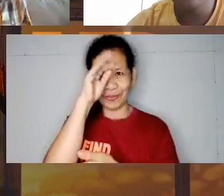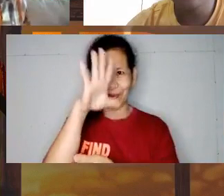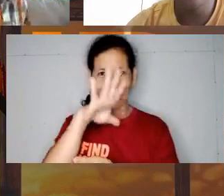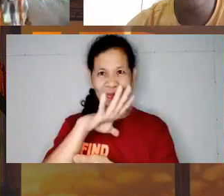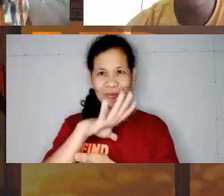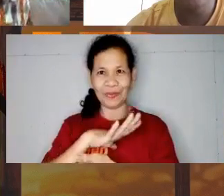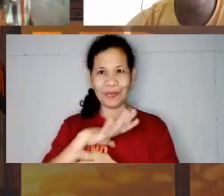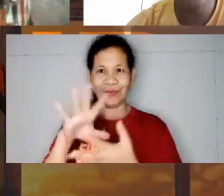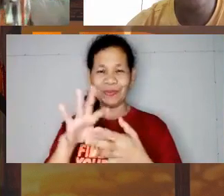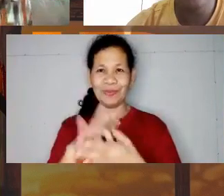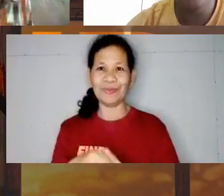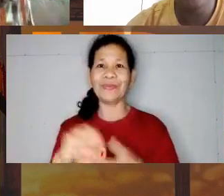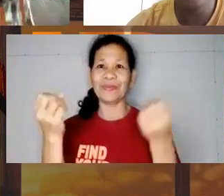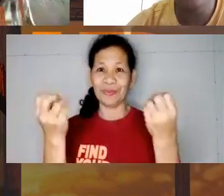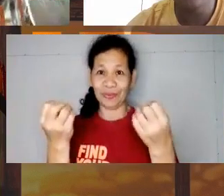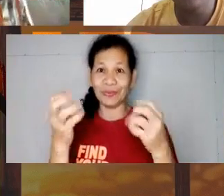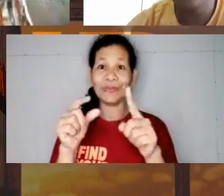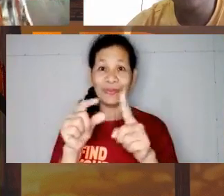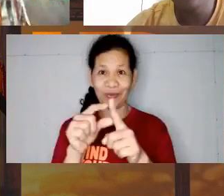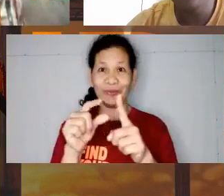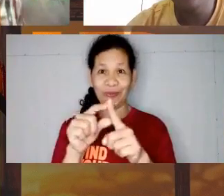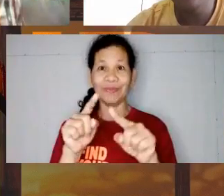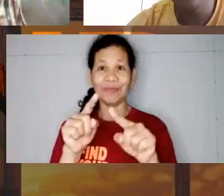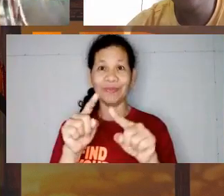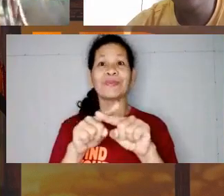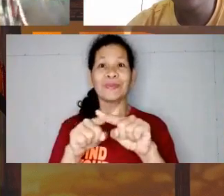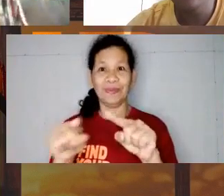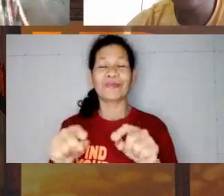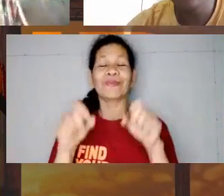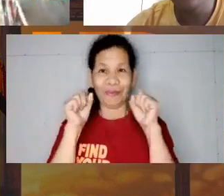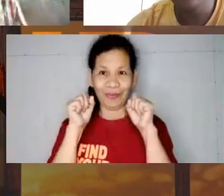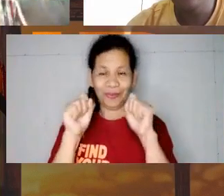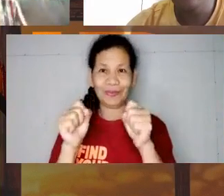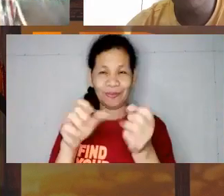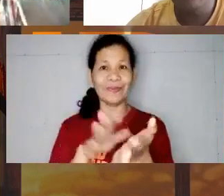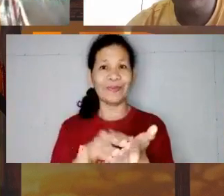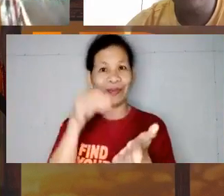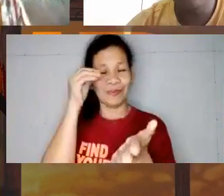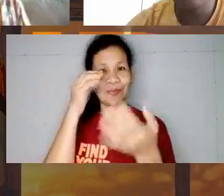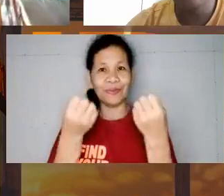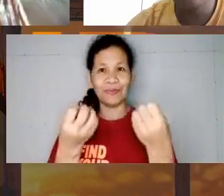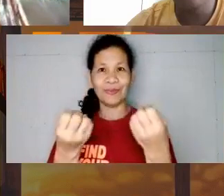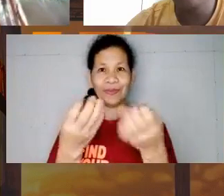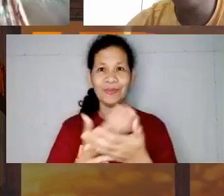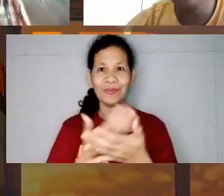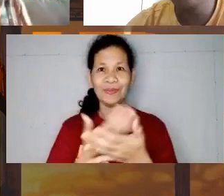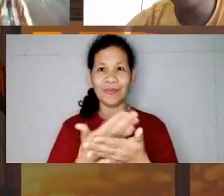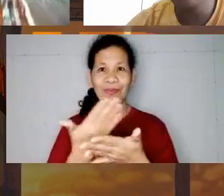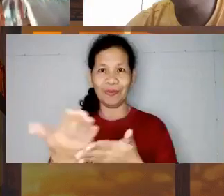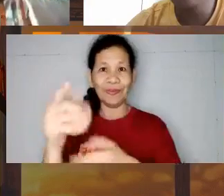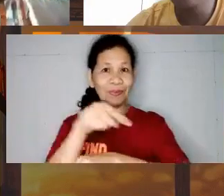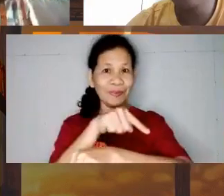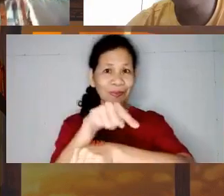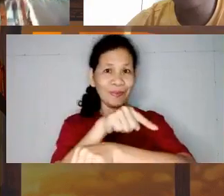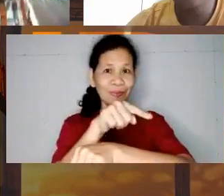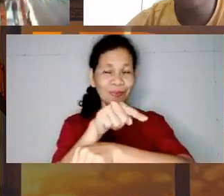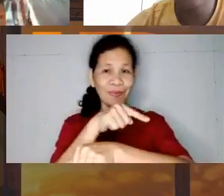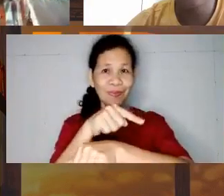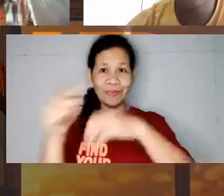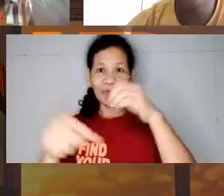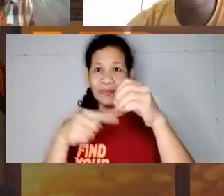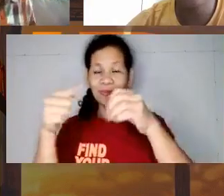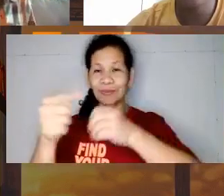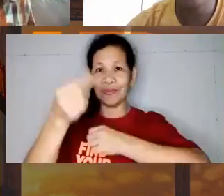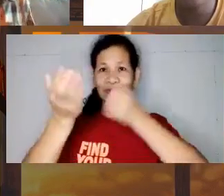few words, many words, pero talagang marami ka pong matutunan dyan, lalo na pag may kinalaman sa gawain at